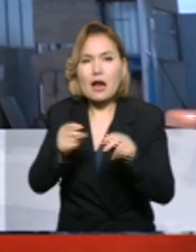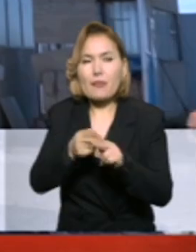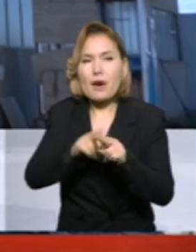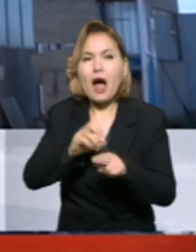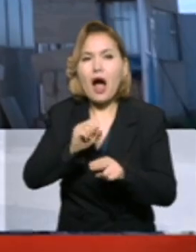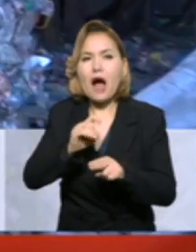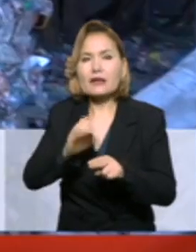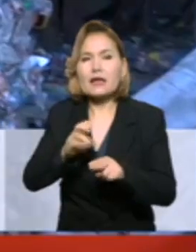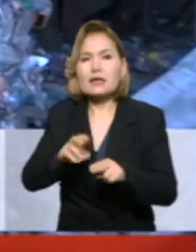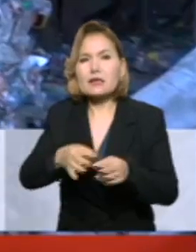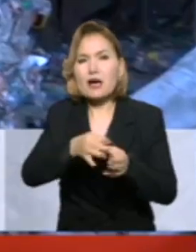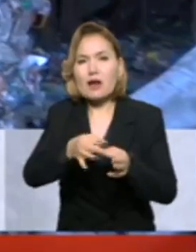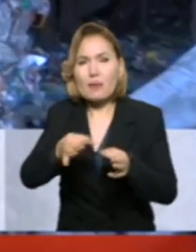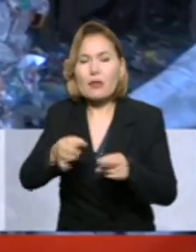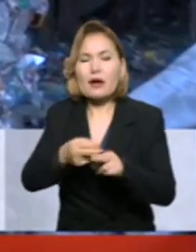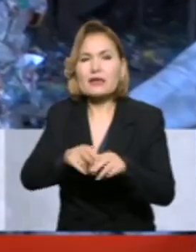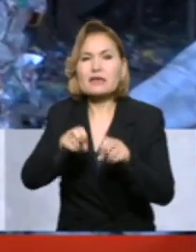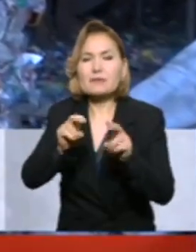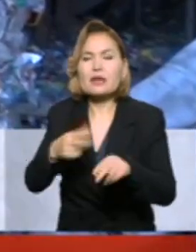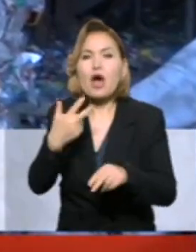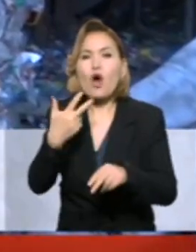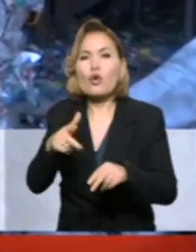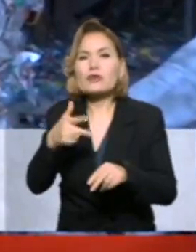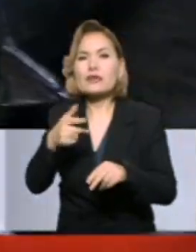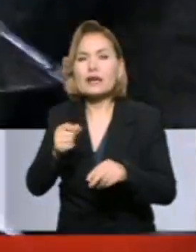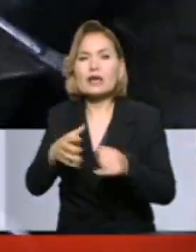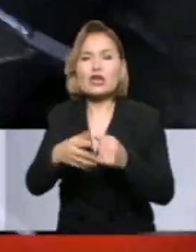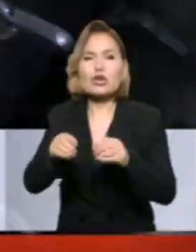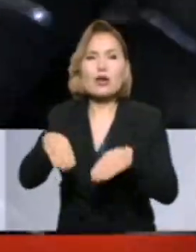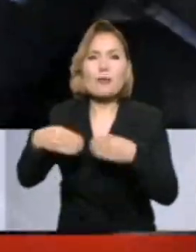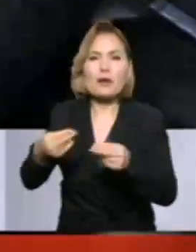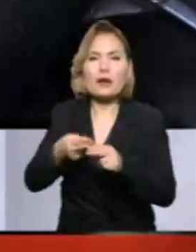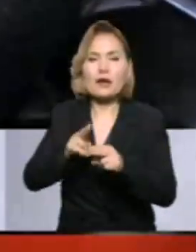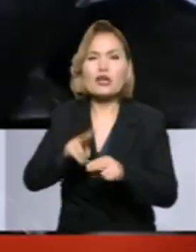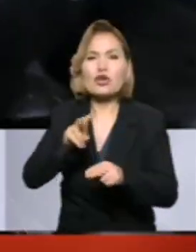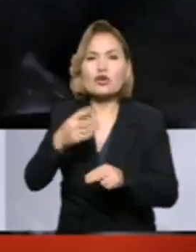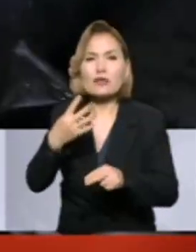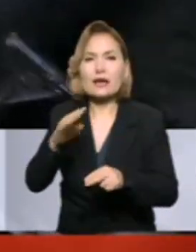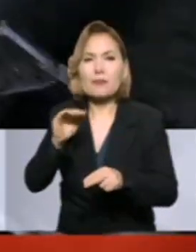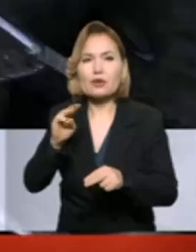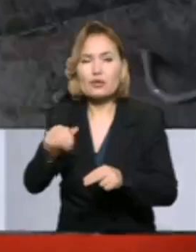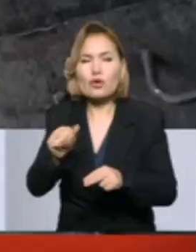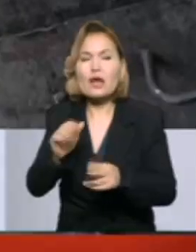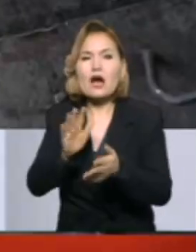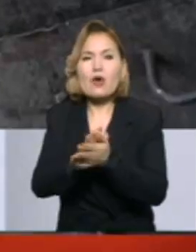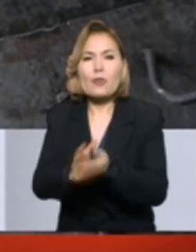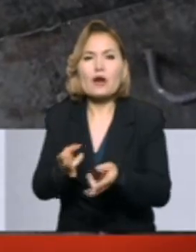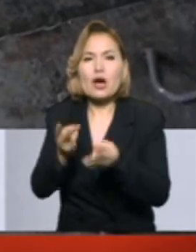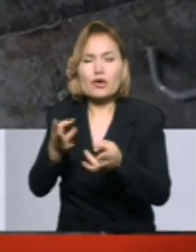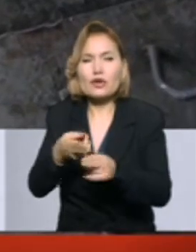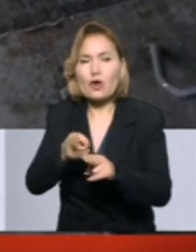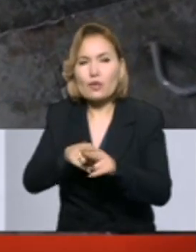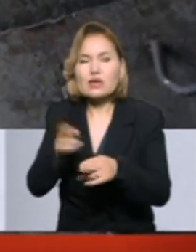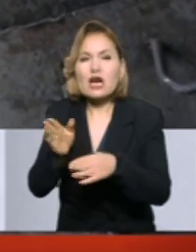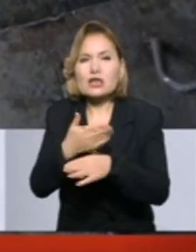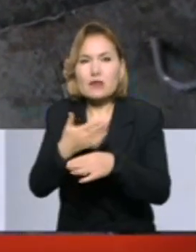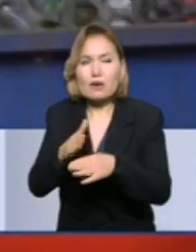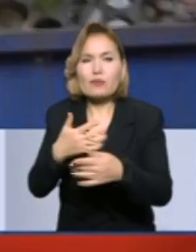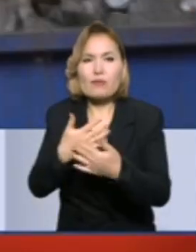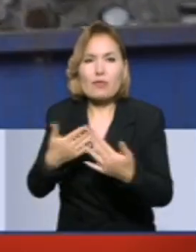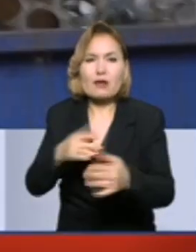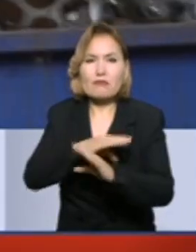мекенінен 30 гектар жер бөлінген. Былтыр бұл аумаққа 240 мың тонна қоқыс төгілген болса, соның үштен бірі сұрыптауға